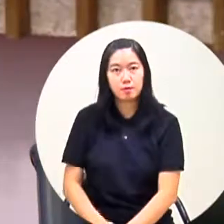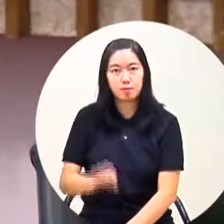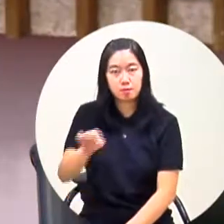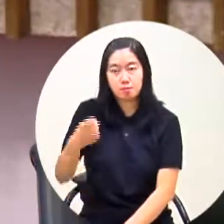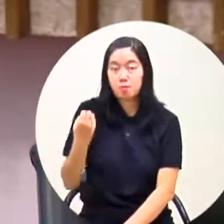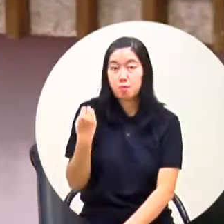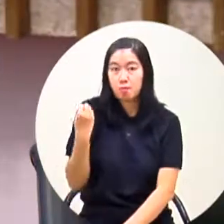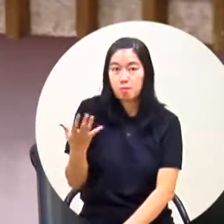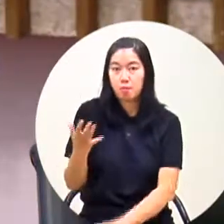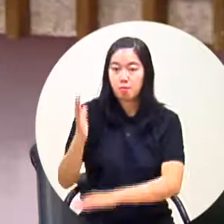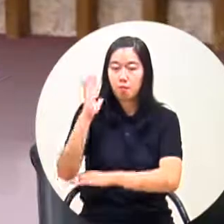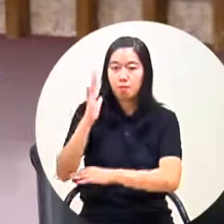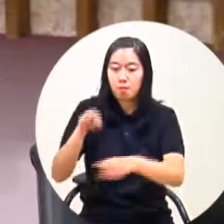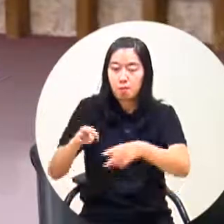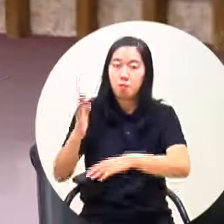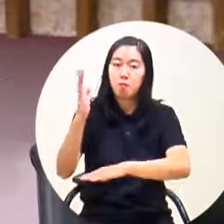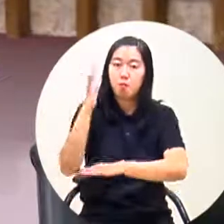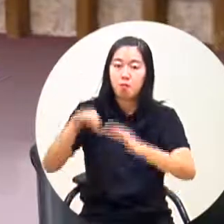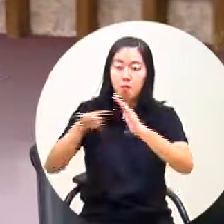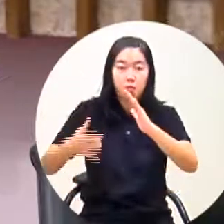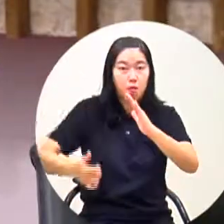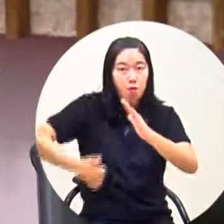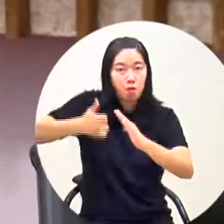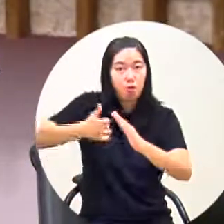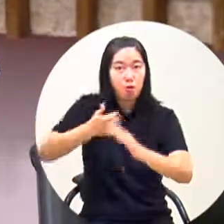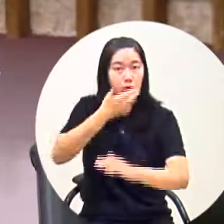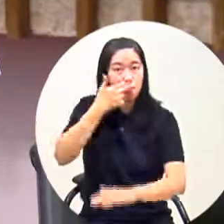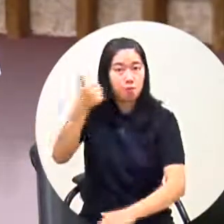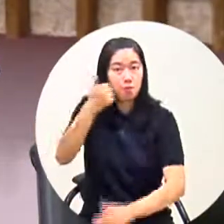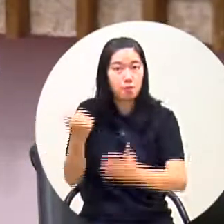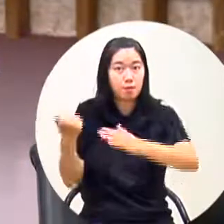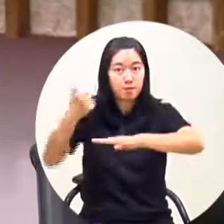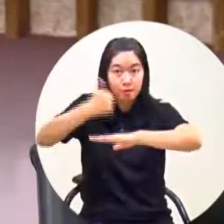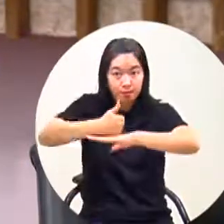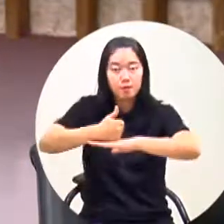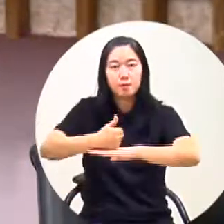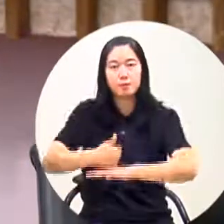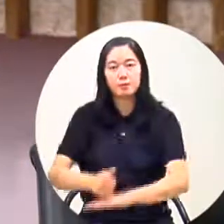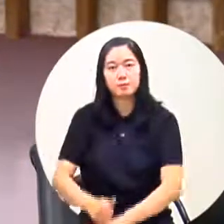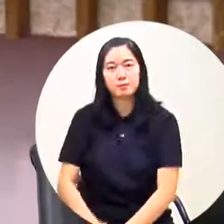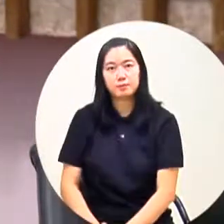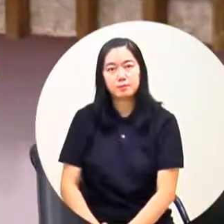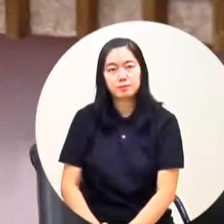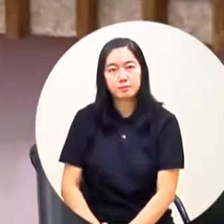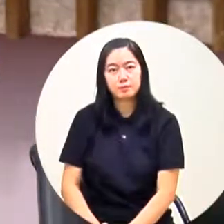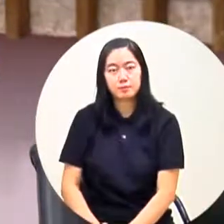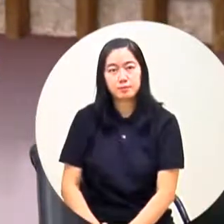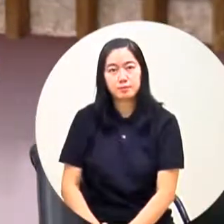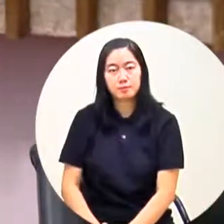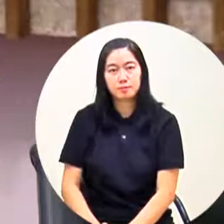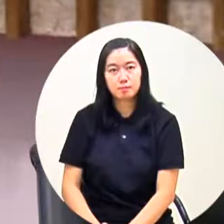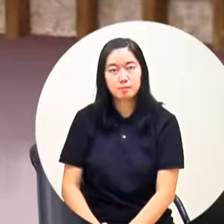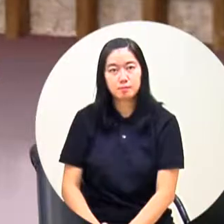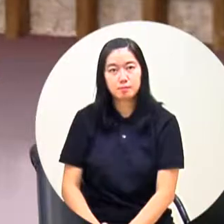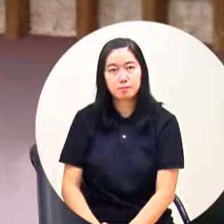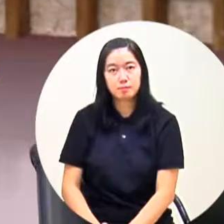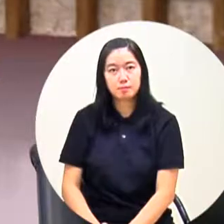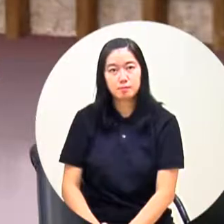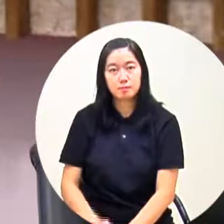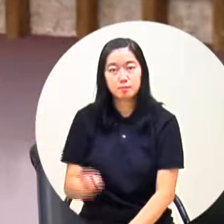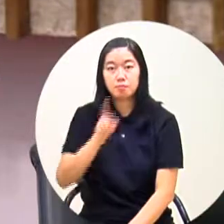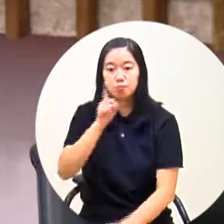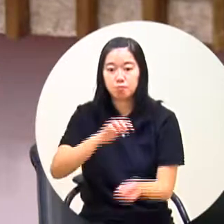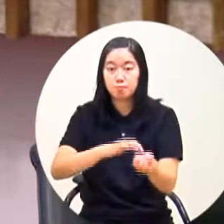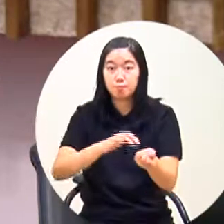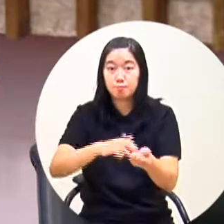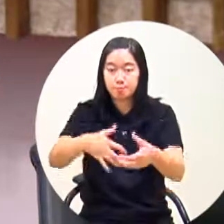个行政院长吼，啊，安的这个啊，会使讲赖顺吼，伊会使讲是这个医学界出身的一些医